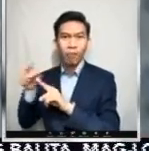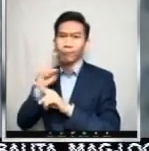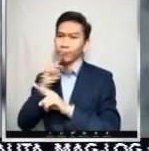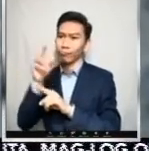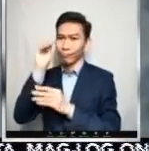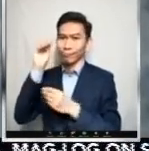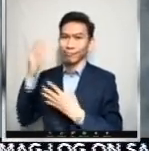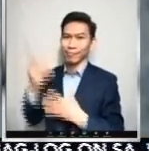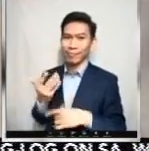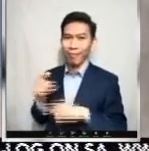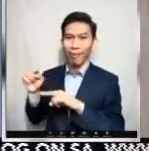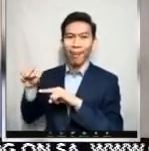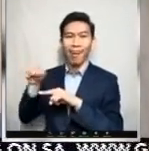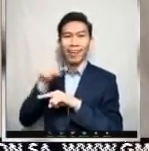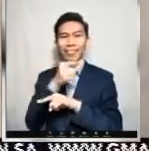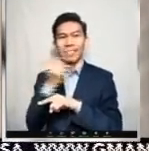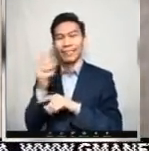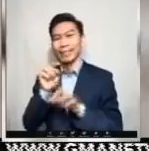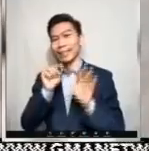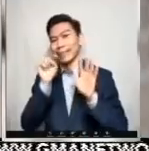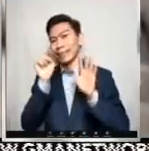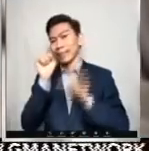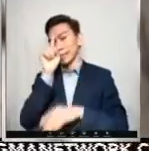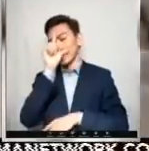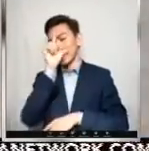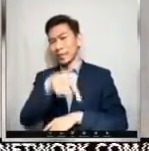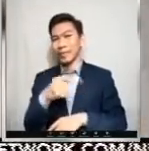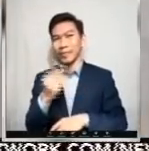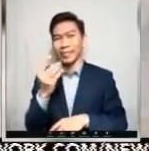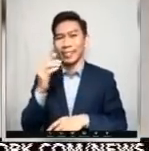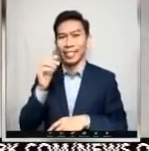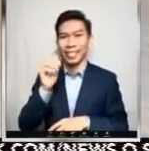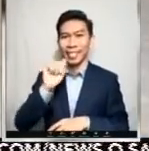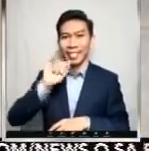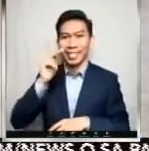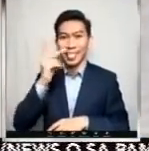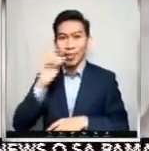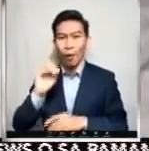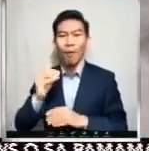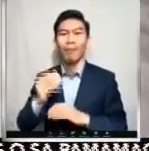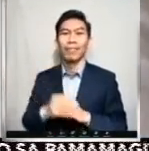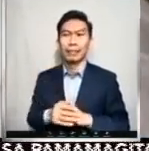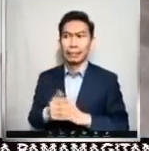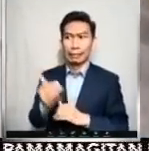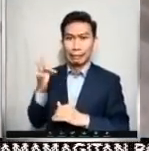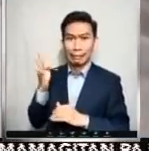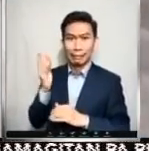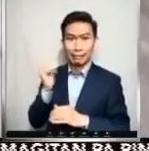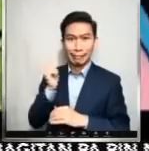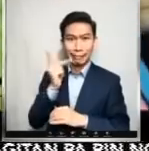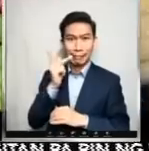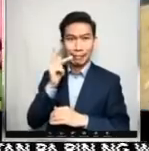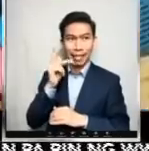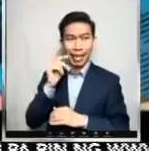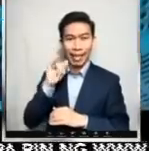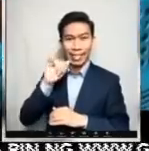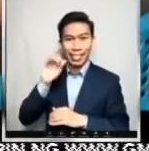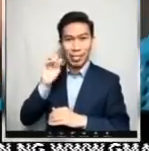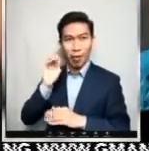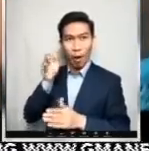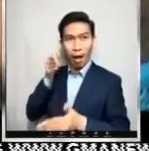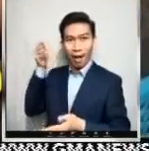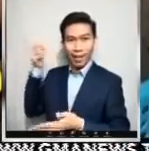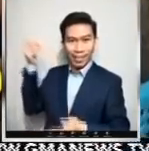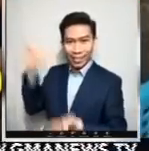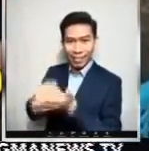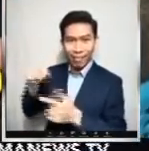donna sa si Kendra. Galit sila kay Aiko. Alam mo, pag si Aiko nagpunta dito, si Aiko Melendez, walang tawad-tawad. Pero katulad